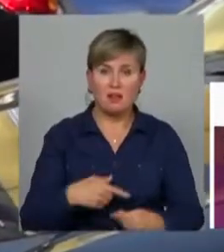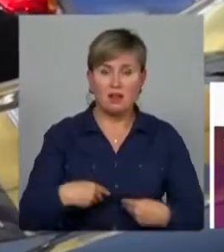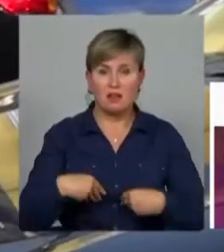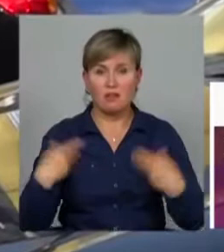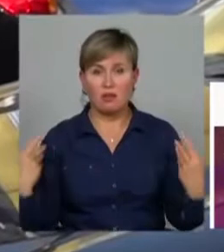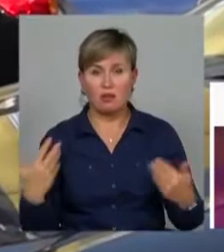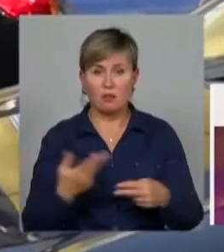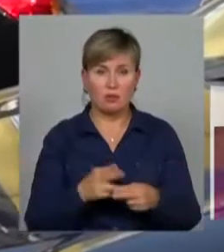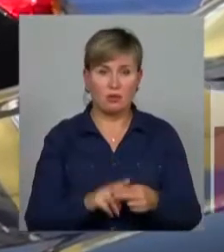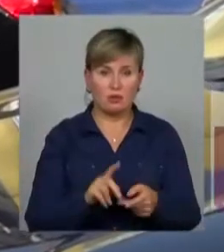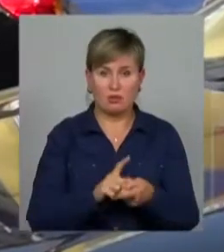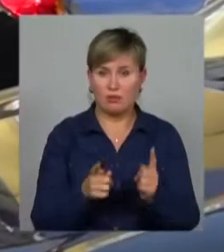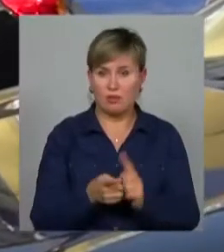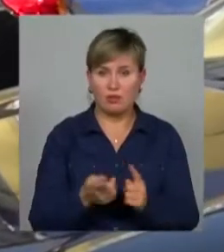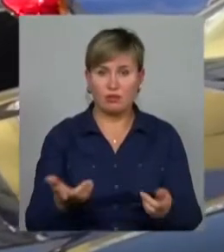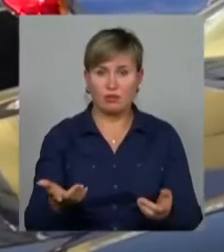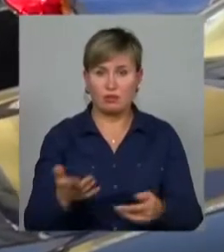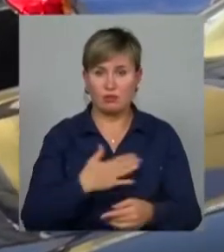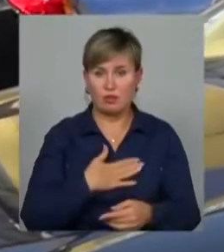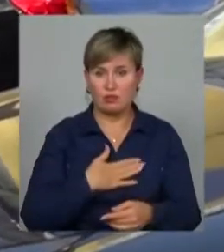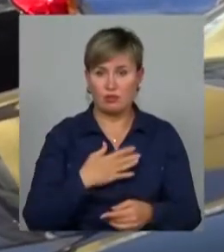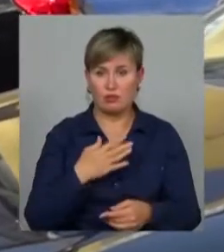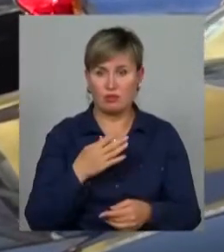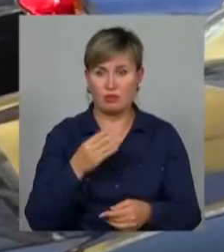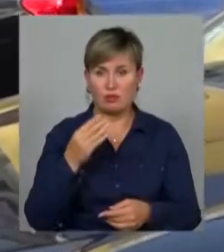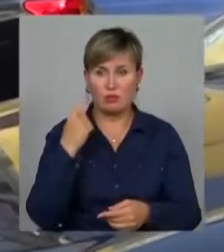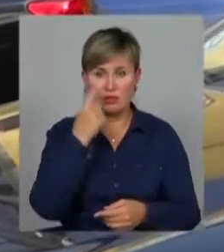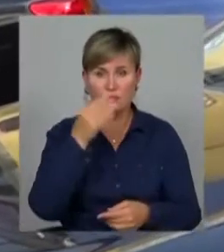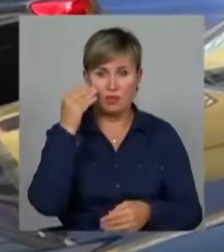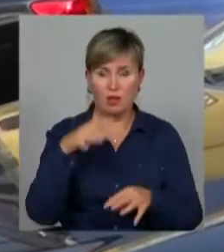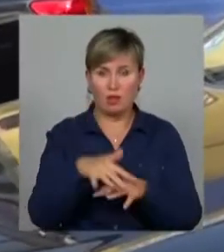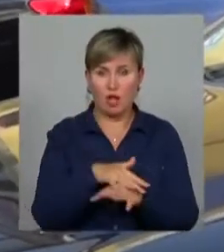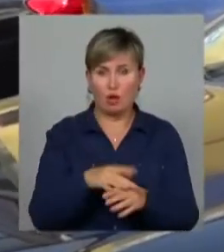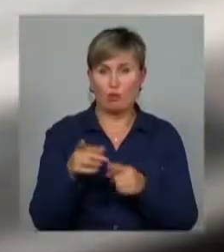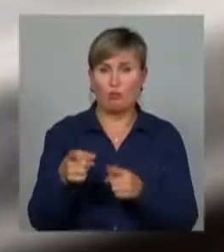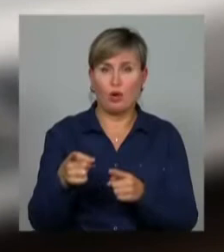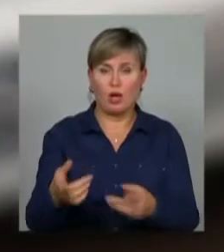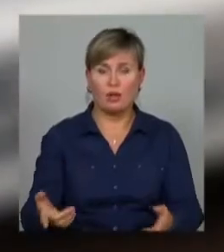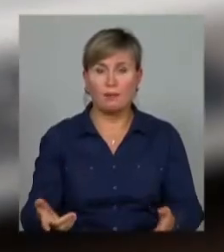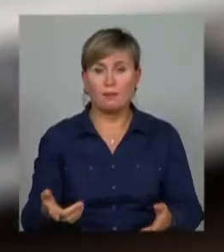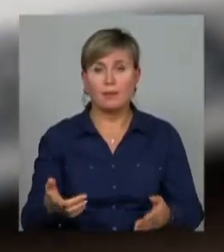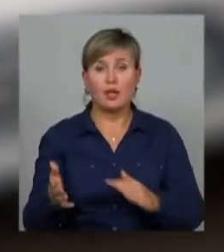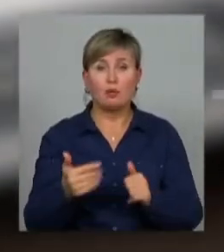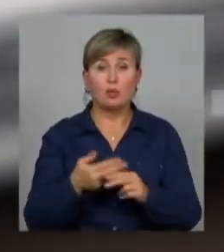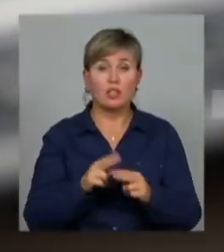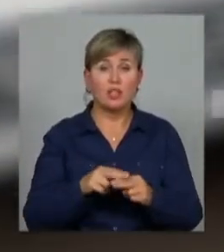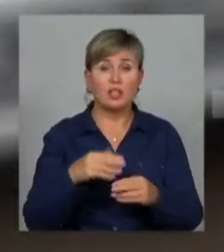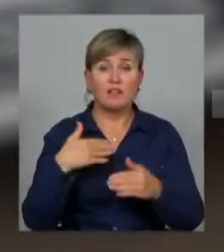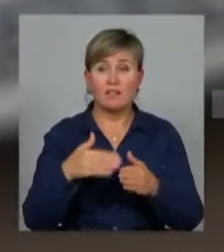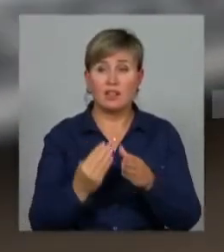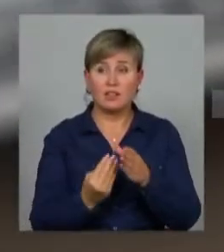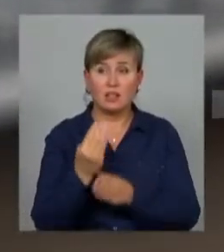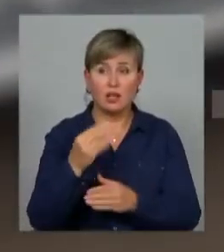этим реально запугивают, кажется. Мне лично мое, сугубо лично мое мнение, народ запугивает этим. После того, как видео распространили в